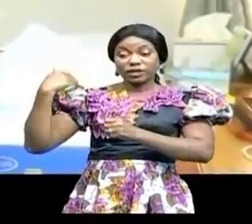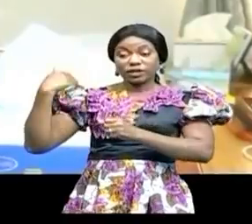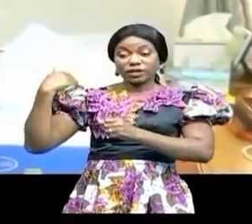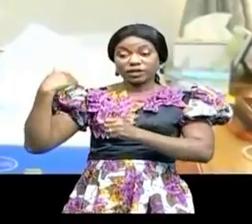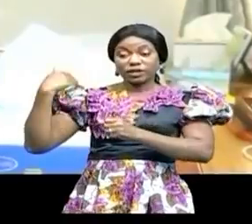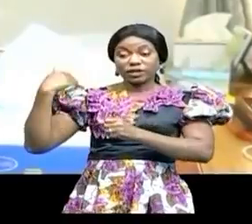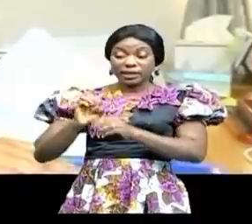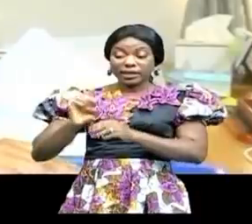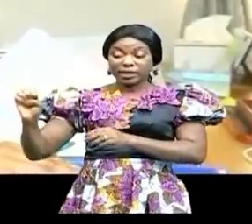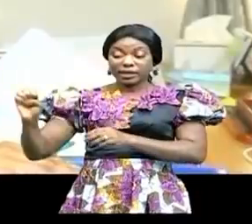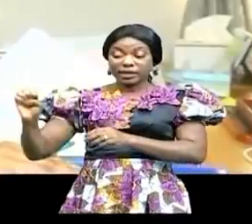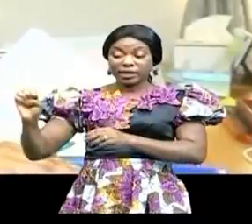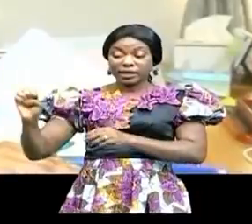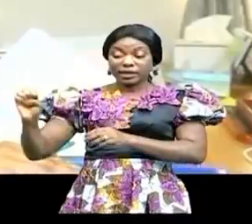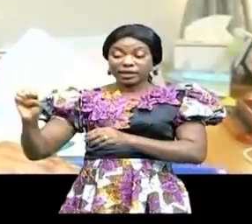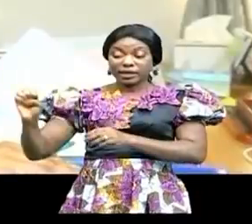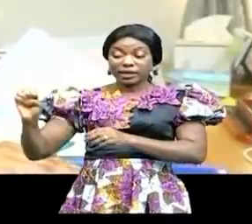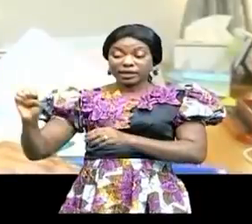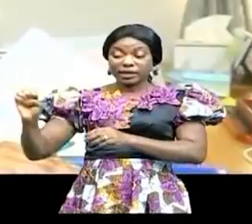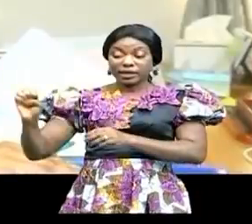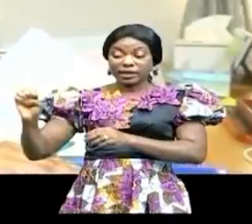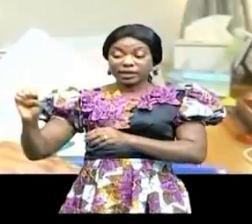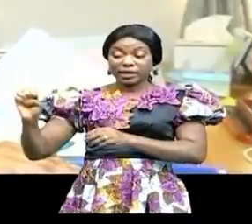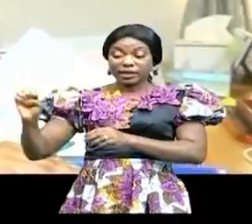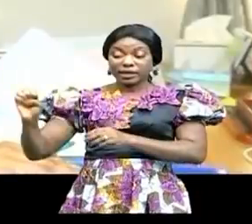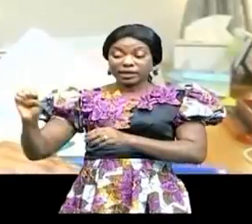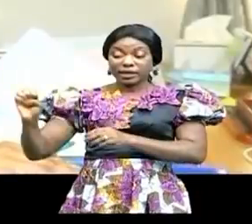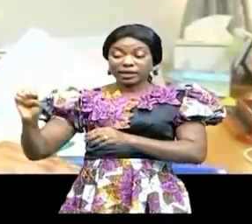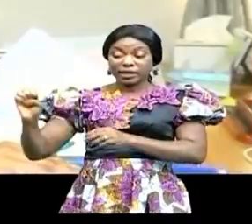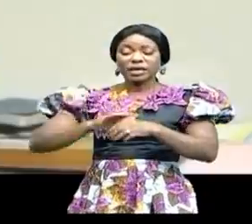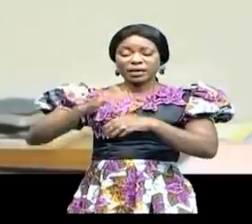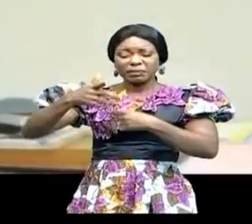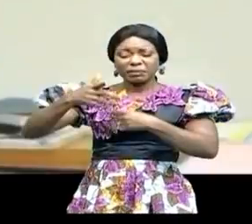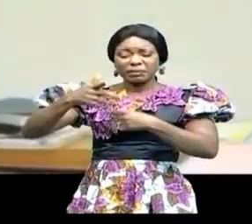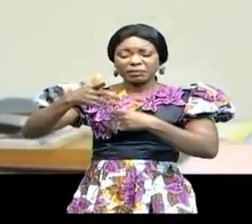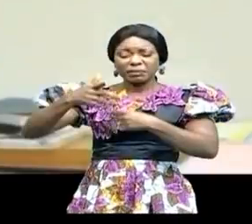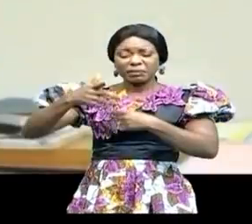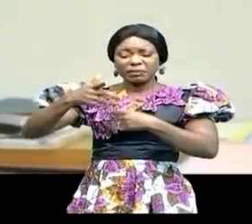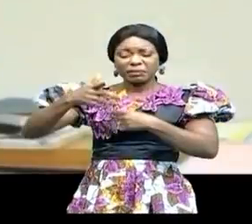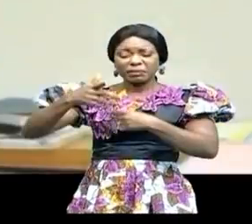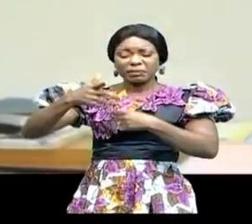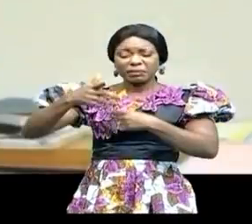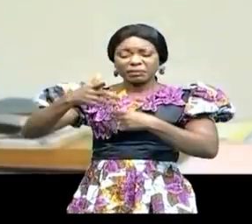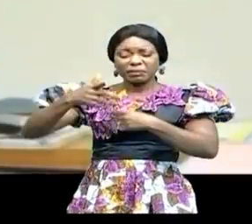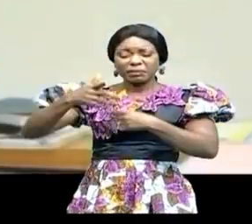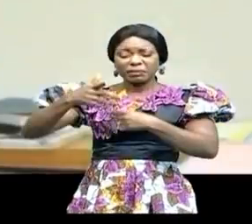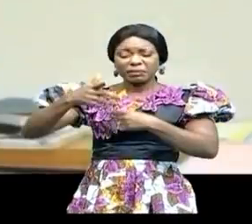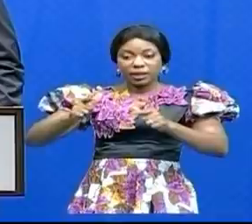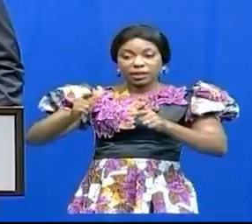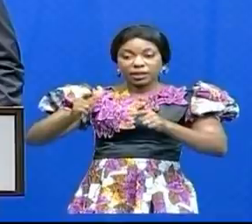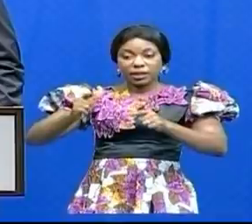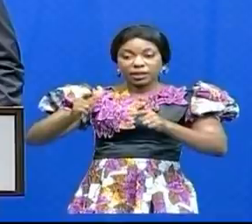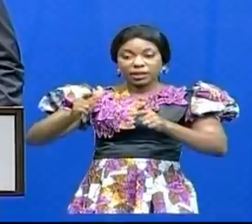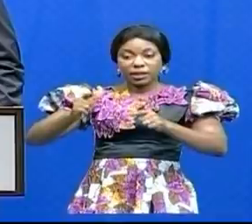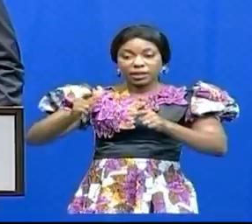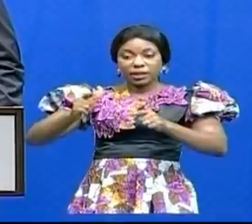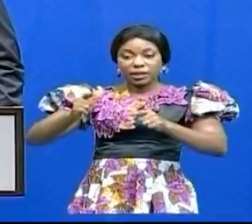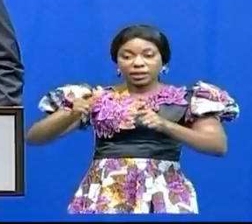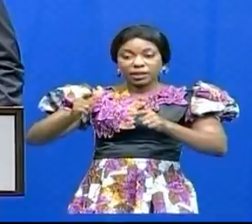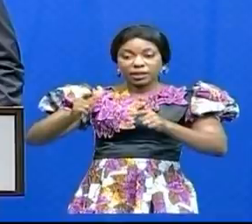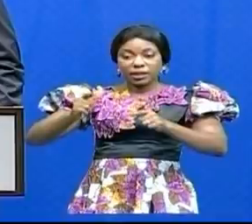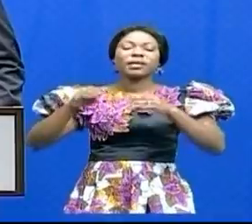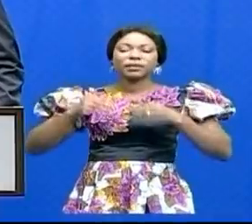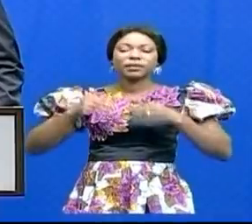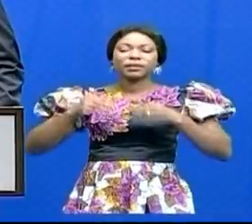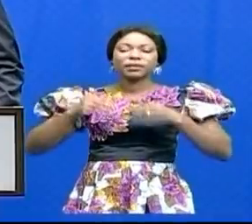partie de la République démocratique du Congo. Après débat et délibération, le conseil a adopté ce projet de